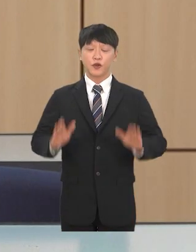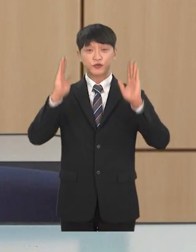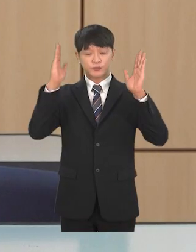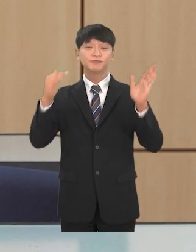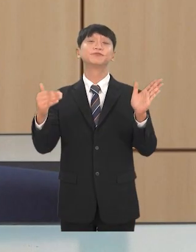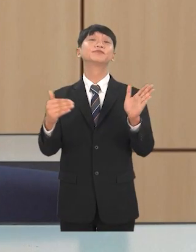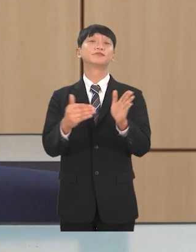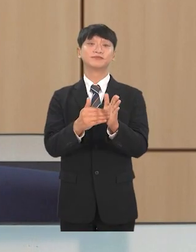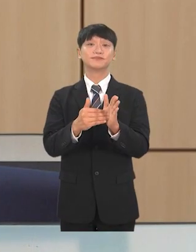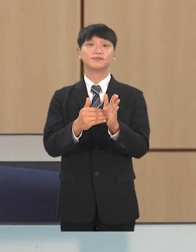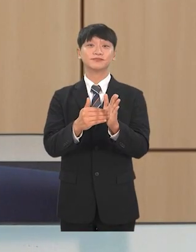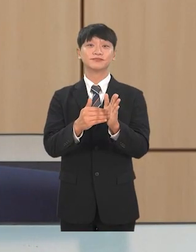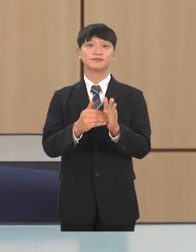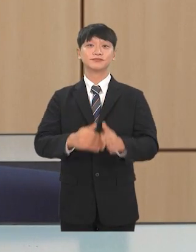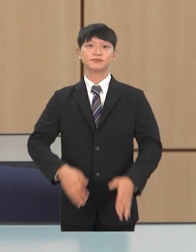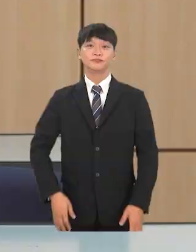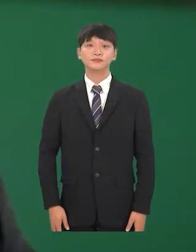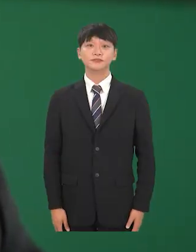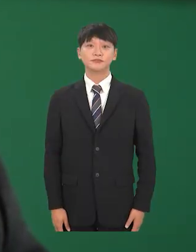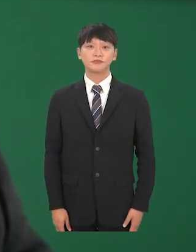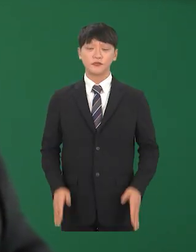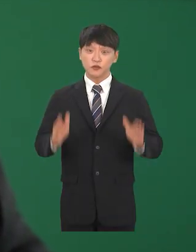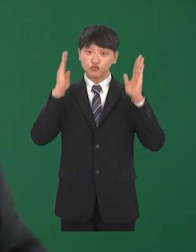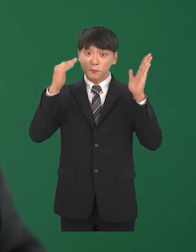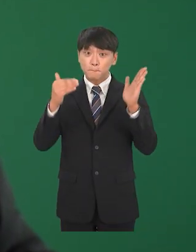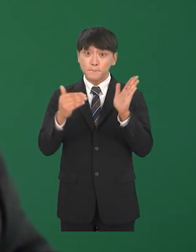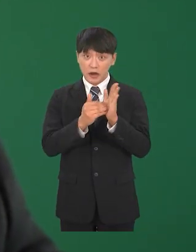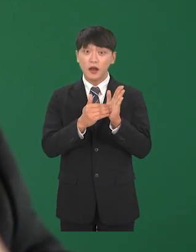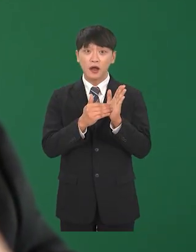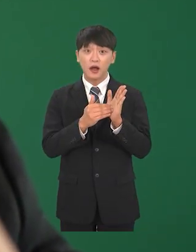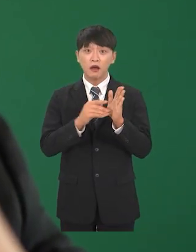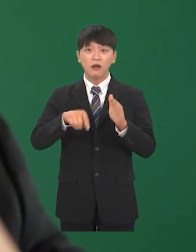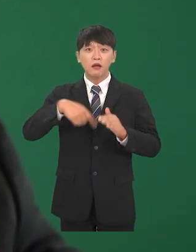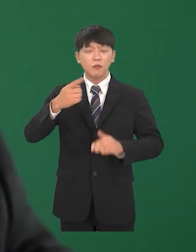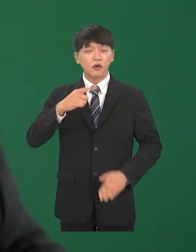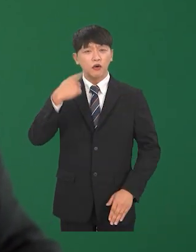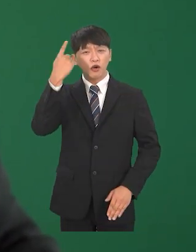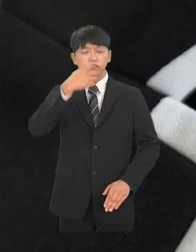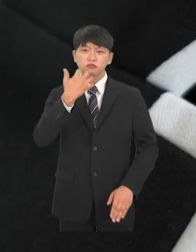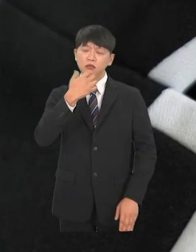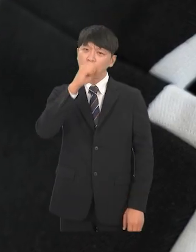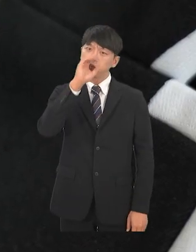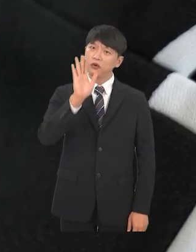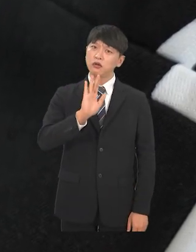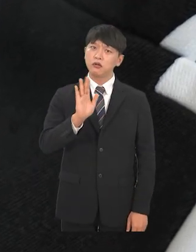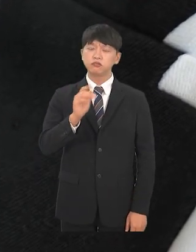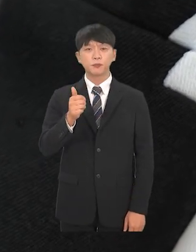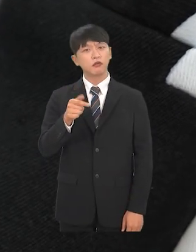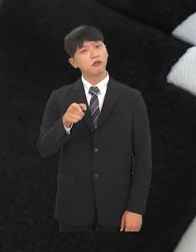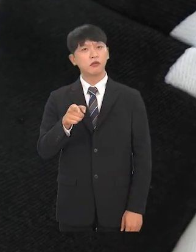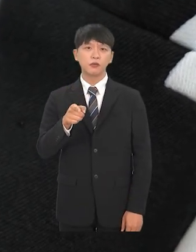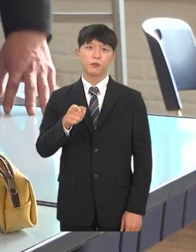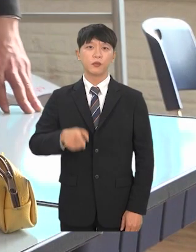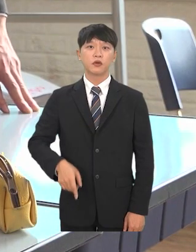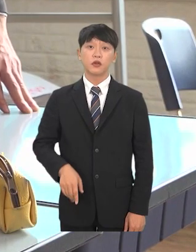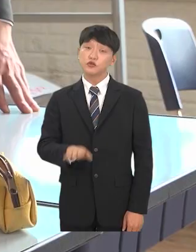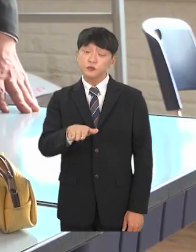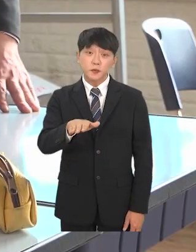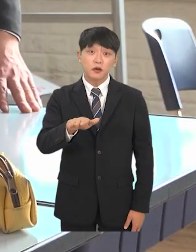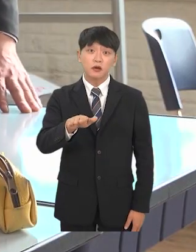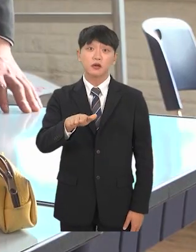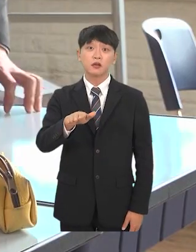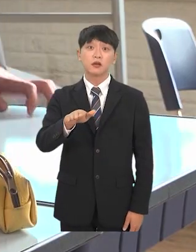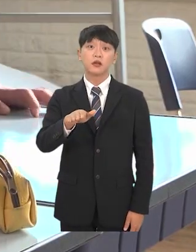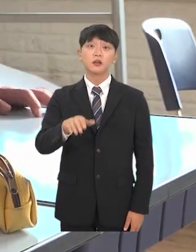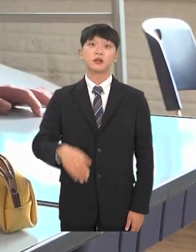자, 오늘 수업은 여기까지다. 이상. 수업이 끝난 후 왠지 모르게 안색이 좋지 않은 규민. 야,